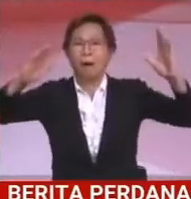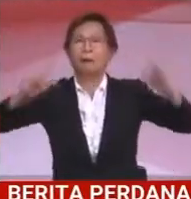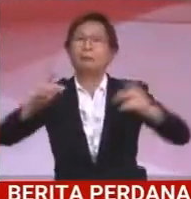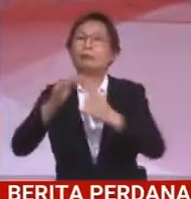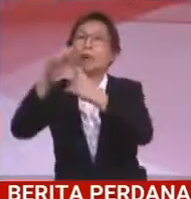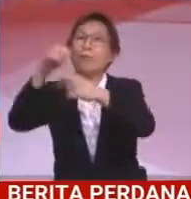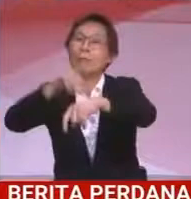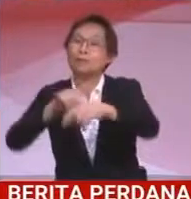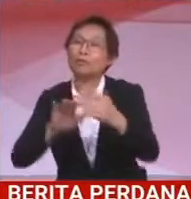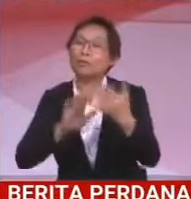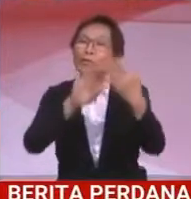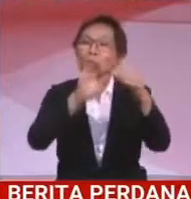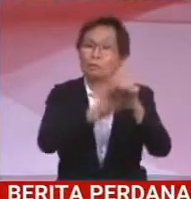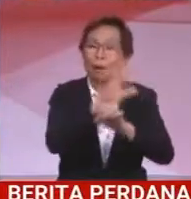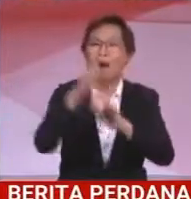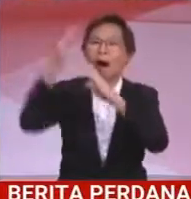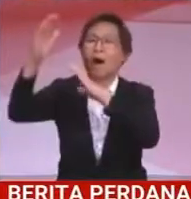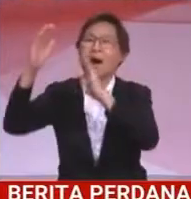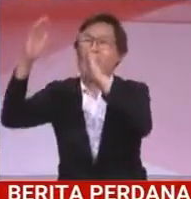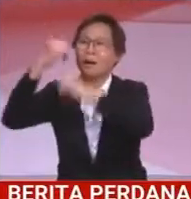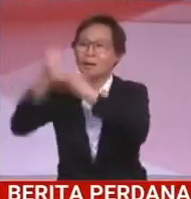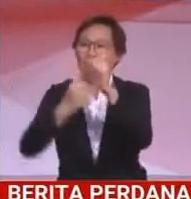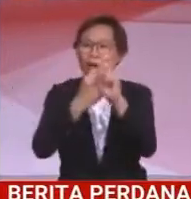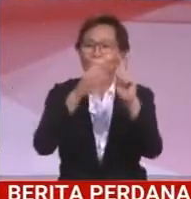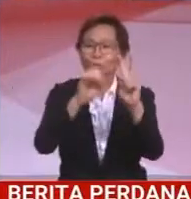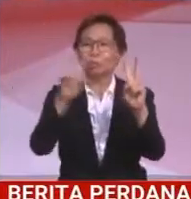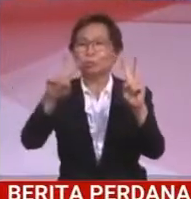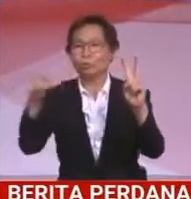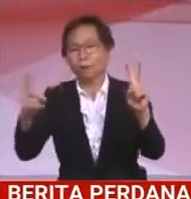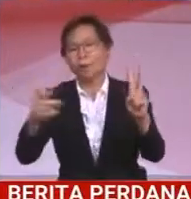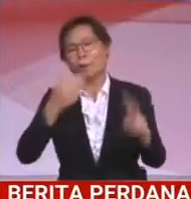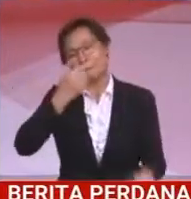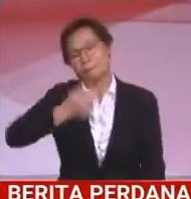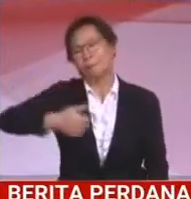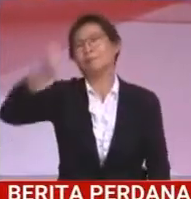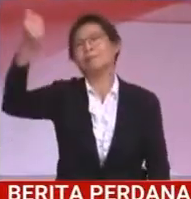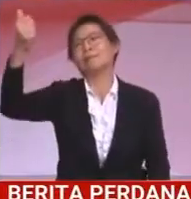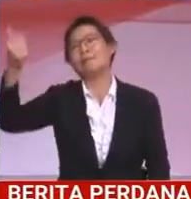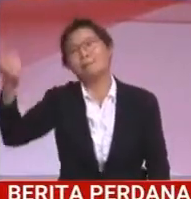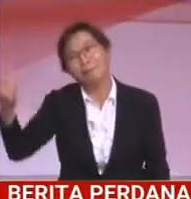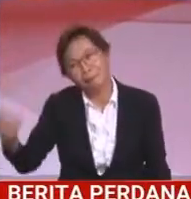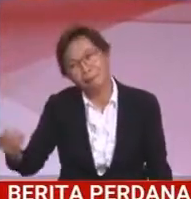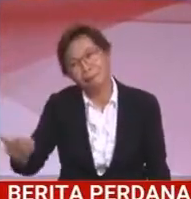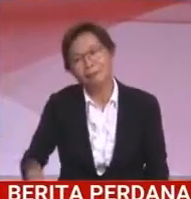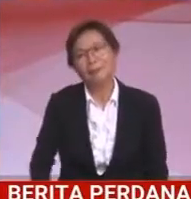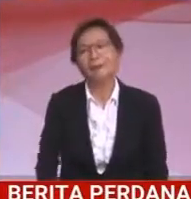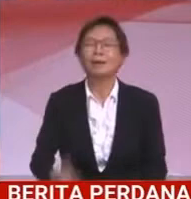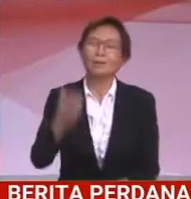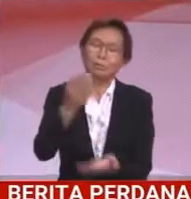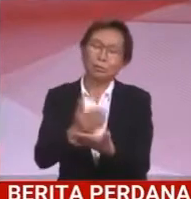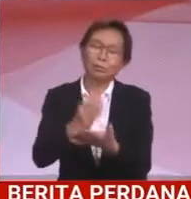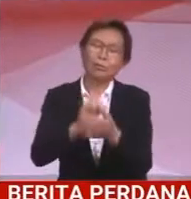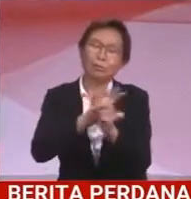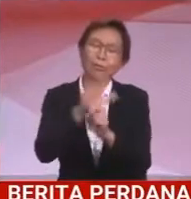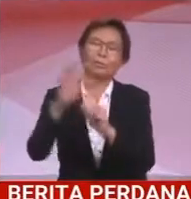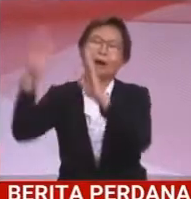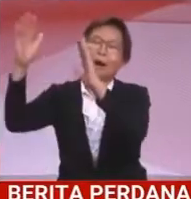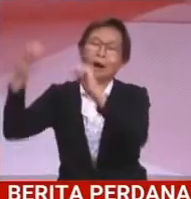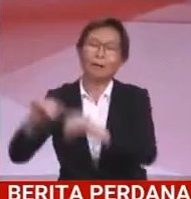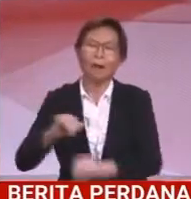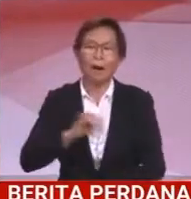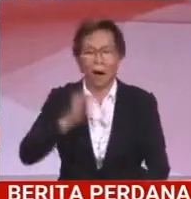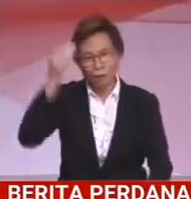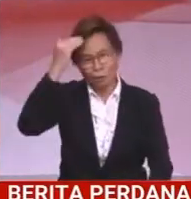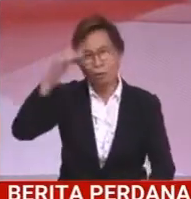COVID-19. Itulah harap-harap tahun 2021 ni biar lebih baik kan. Harap-harap stoplah COVID-19 ni kan. And I know the government is